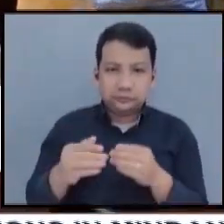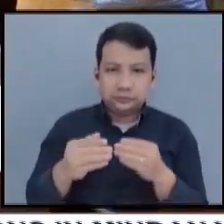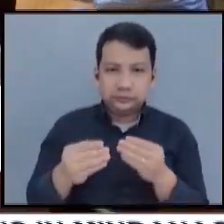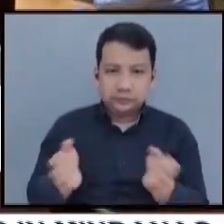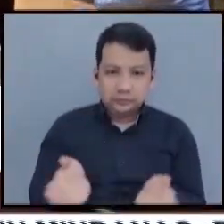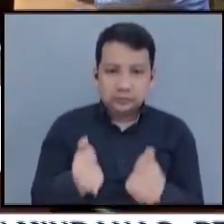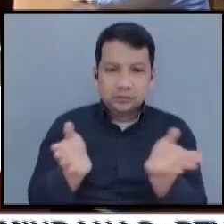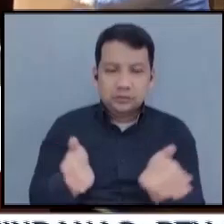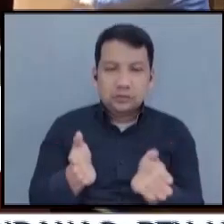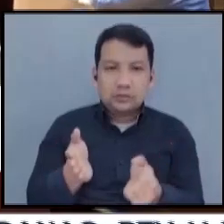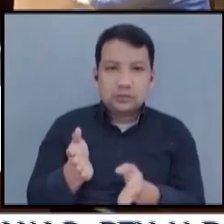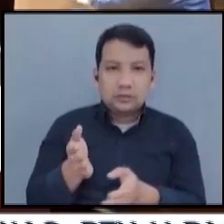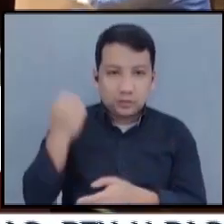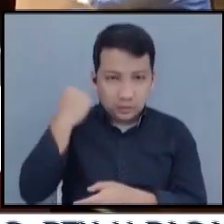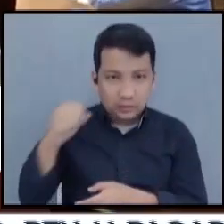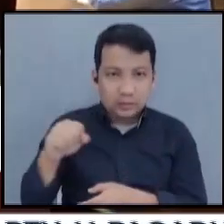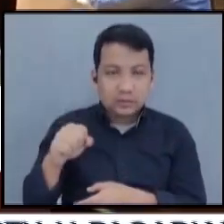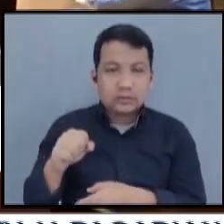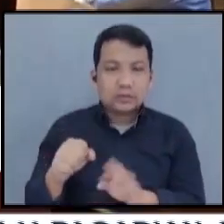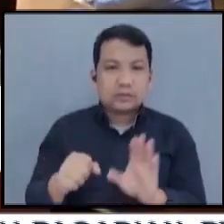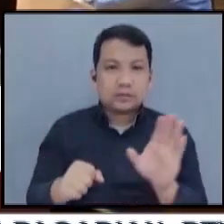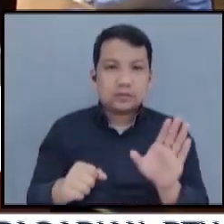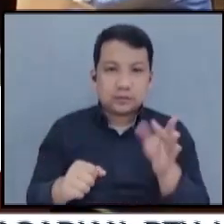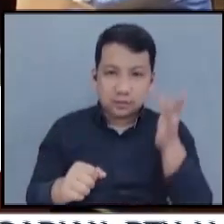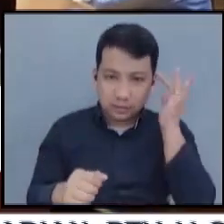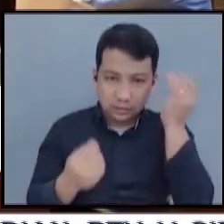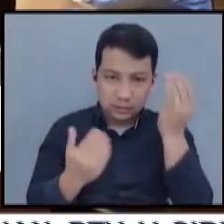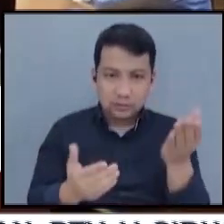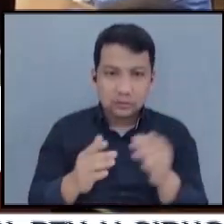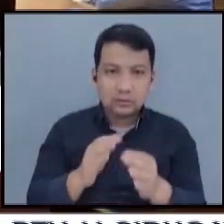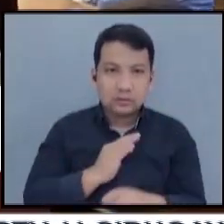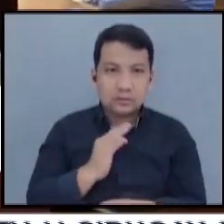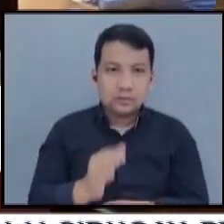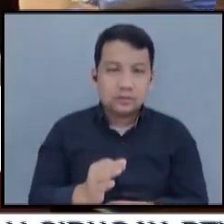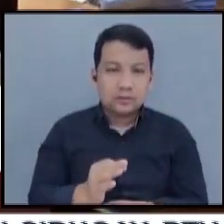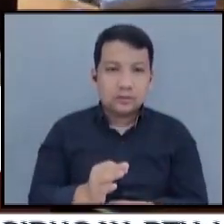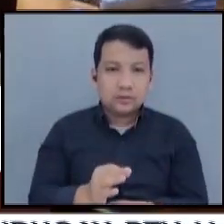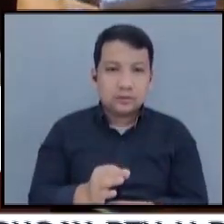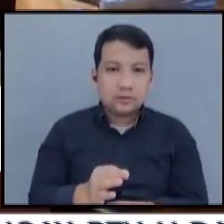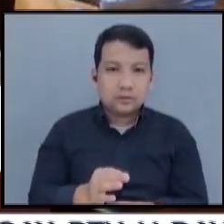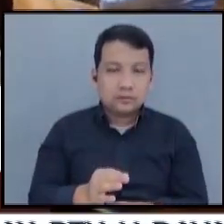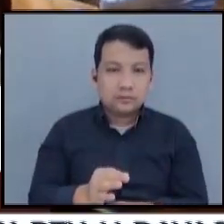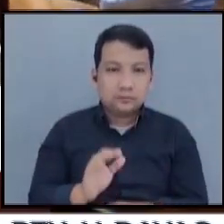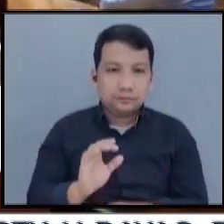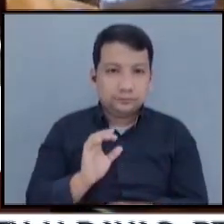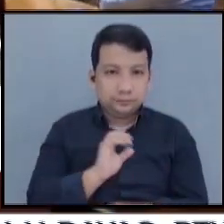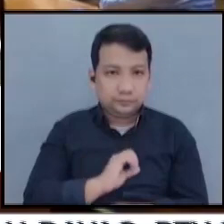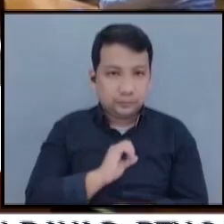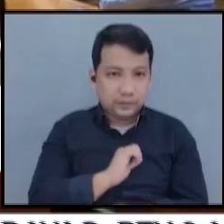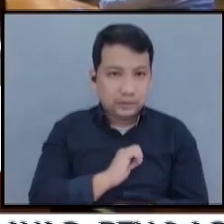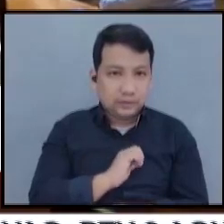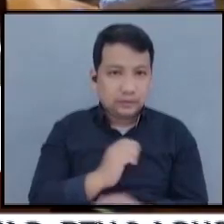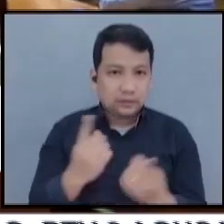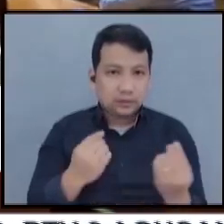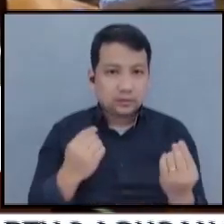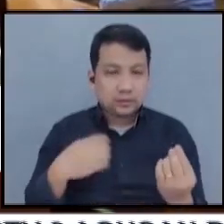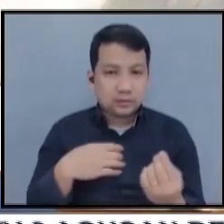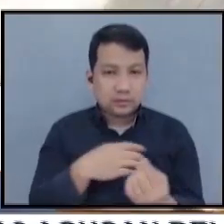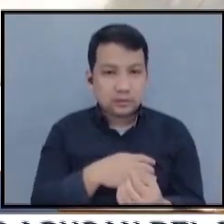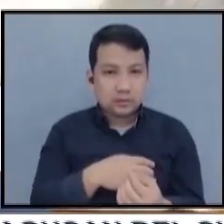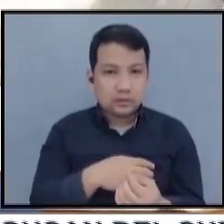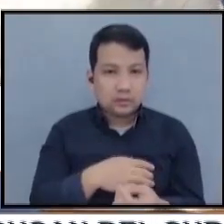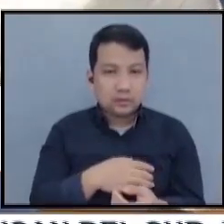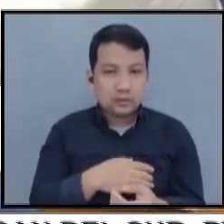ang naging pinal na hatol kay Alvarez o formal na pagkondena ng Kamara sa kanyang inasal. Mas mababaw ito kumpara